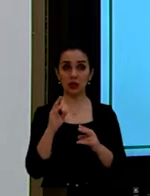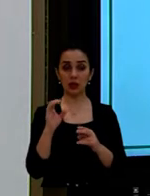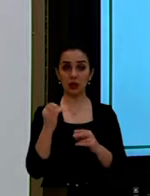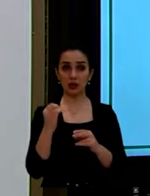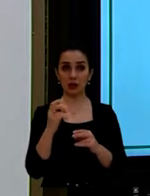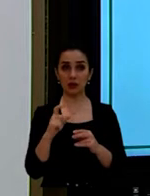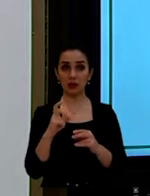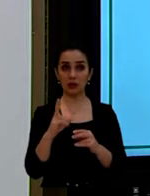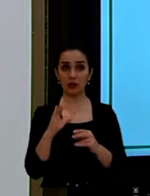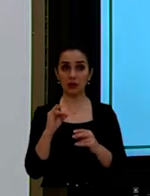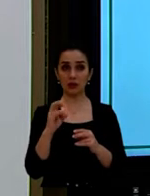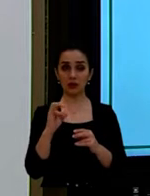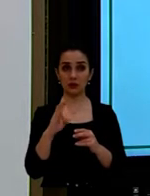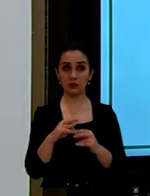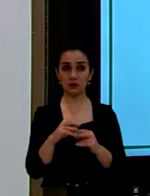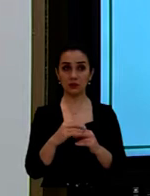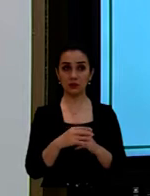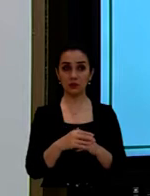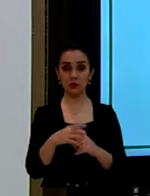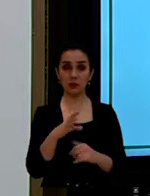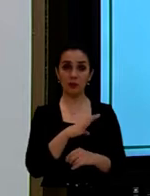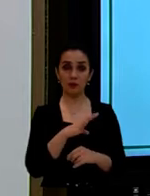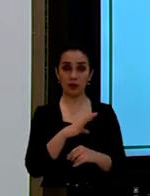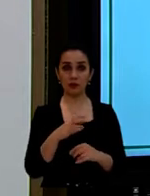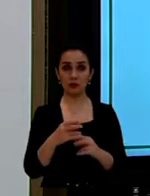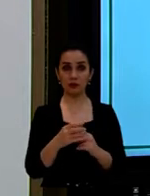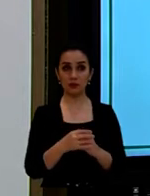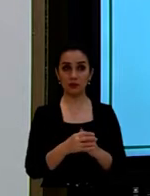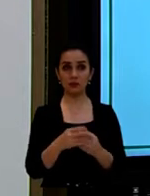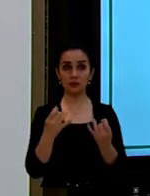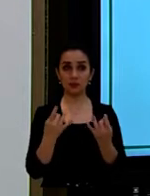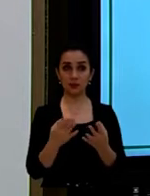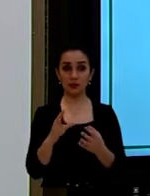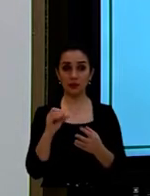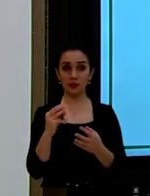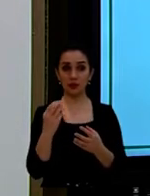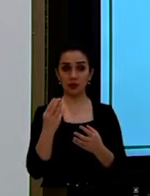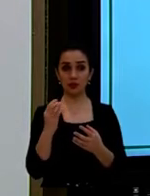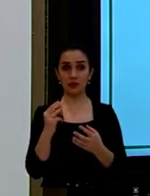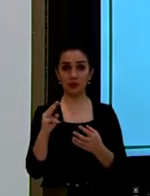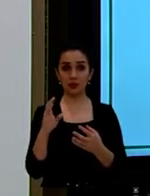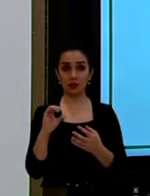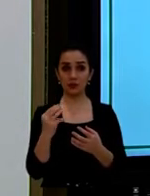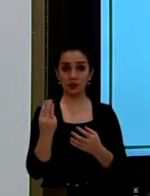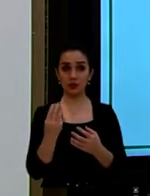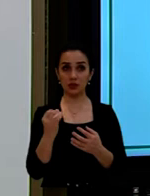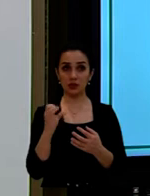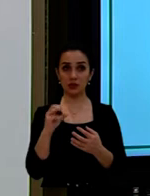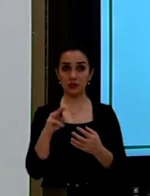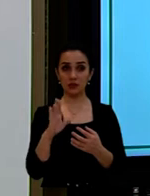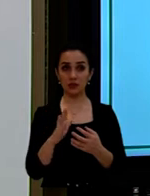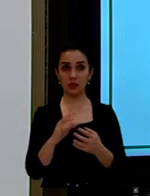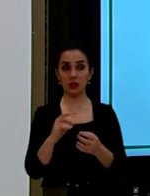причем есть вспомнить еквивалент бывает эквивалент простых веществ эквивалент сложных веществ соответственно